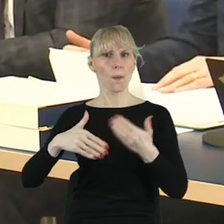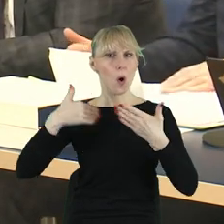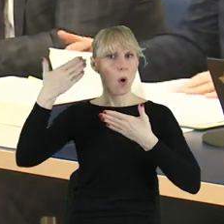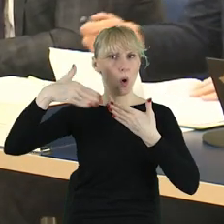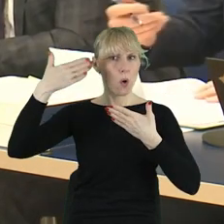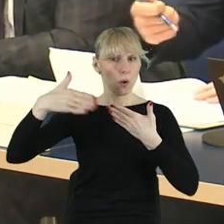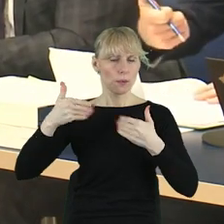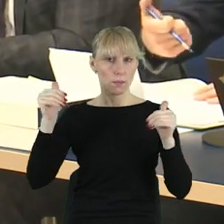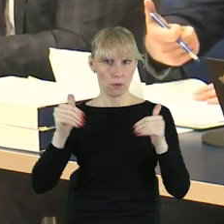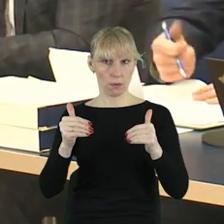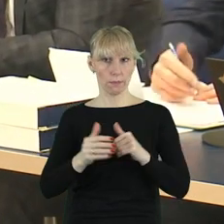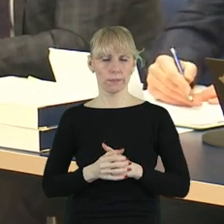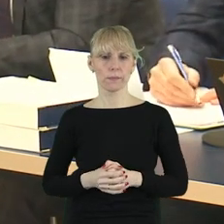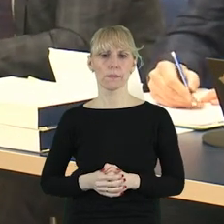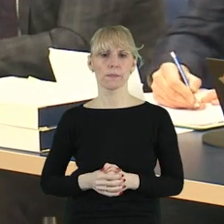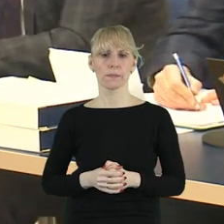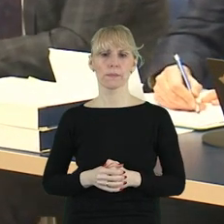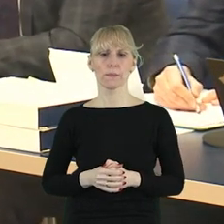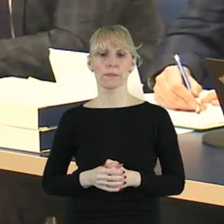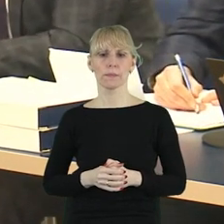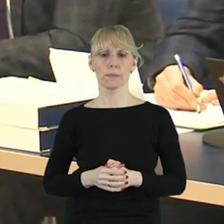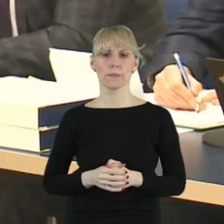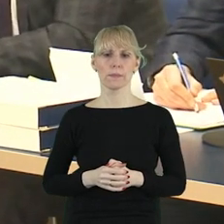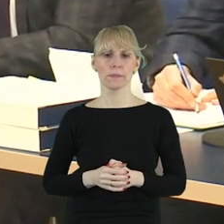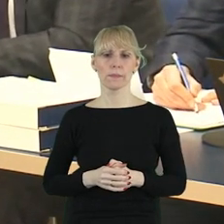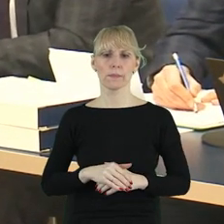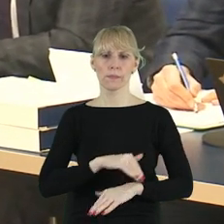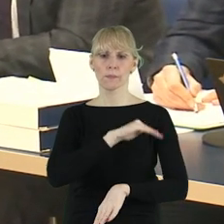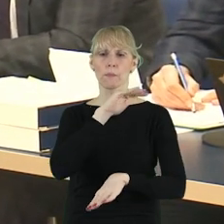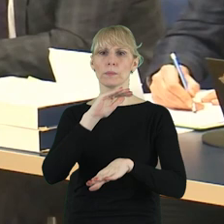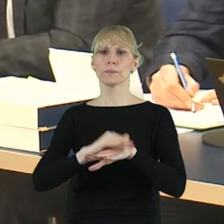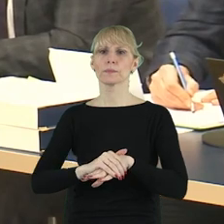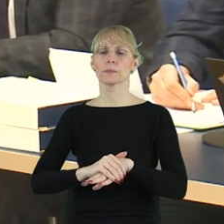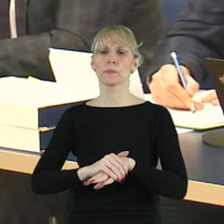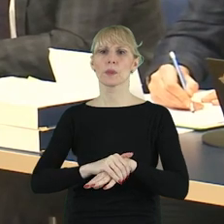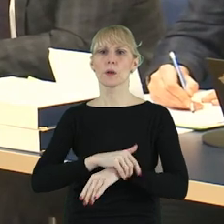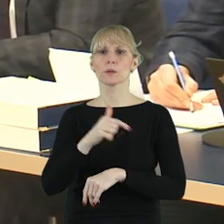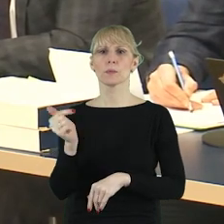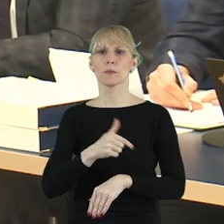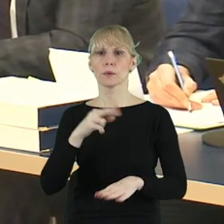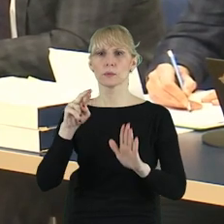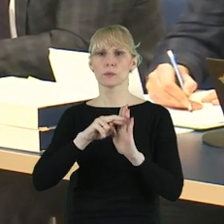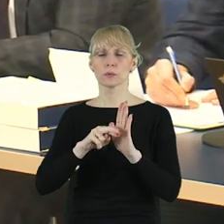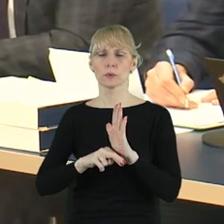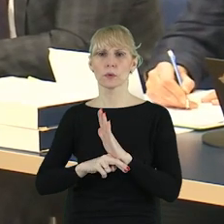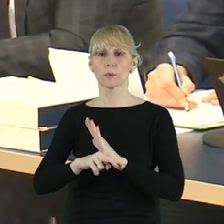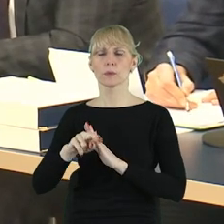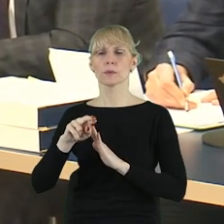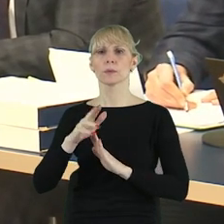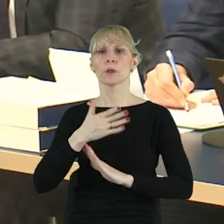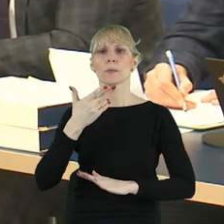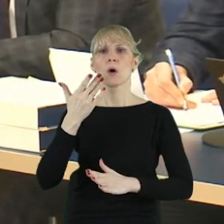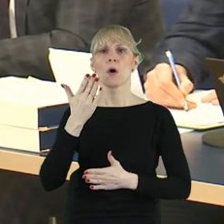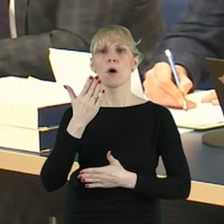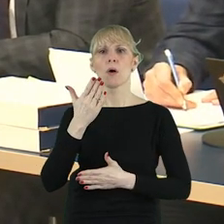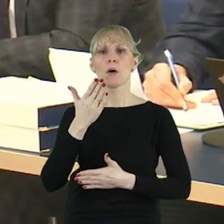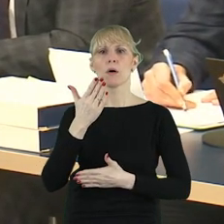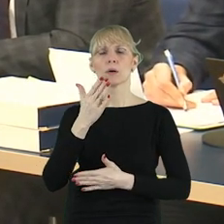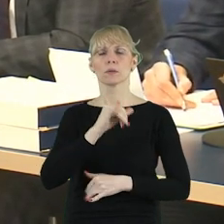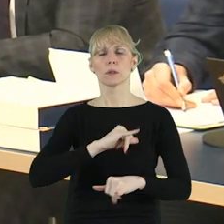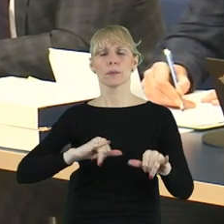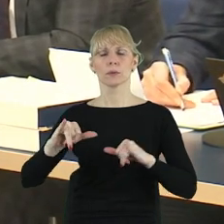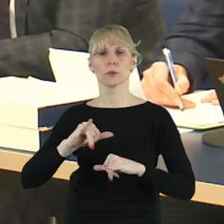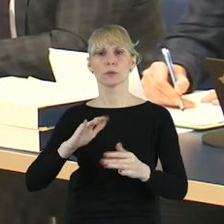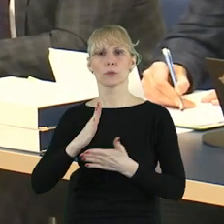zgodnie z obowiązującymi przepisami ustawy o samorządzie województwa, odrębnych ustaw oraz zgodnie ze statutem województwa